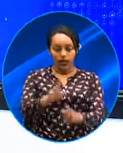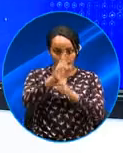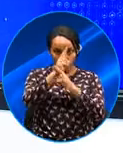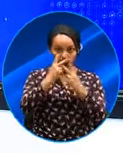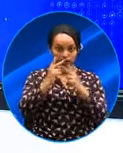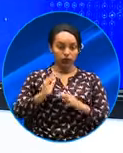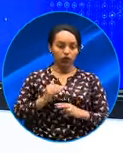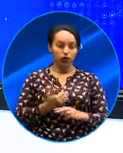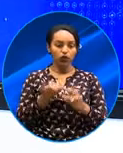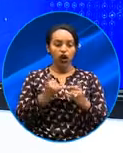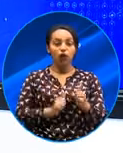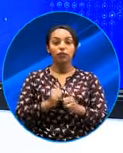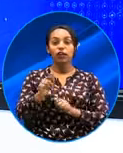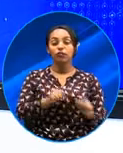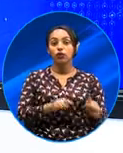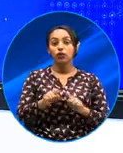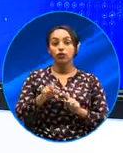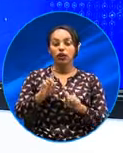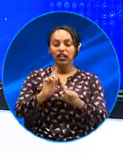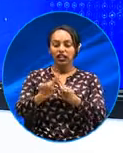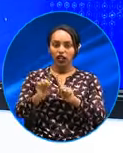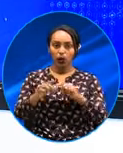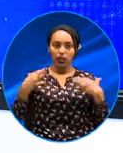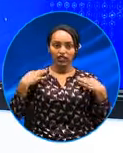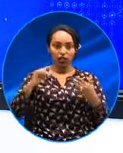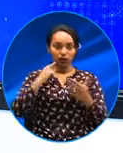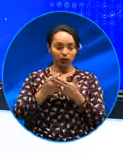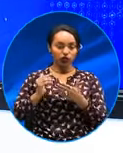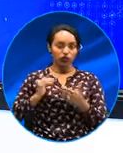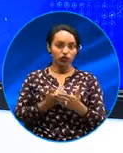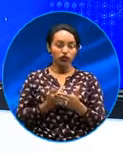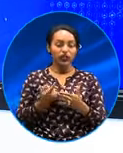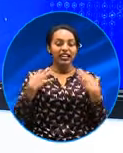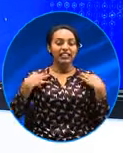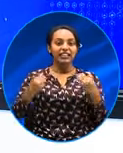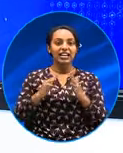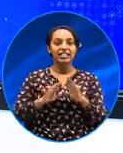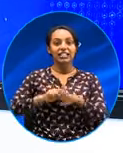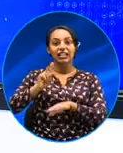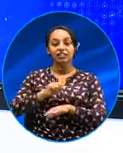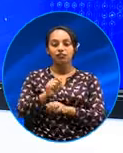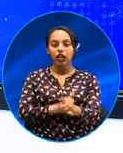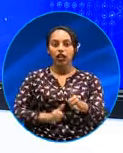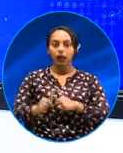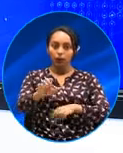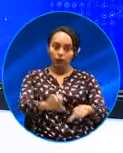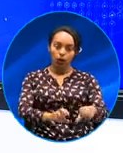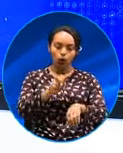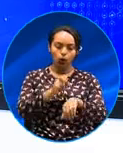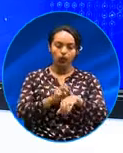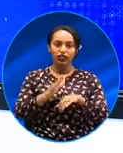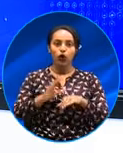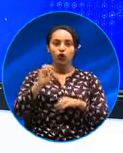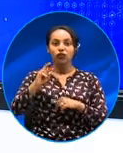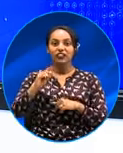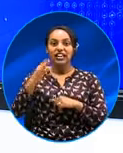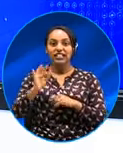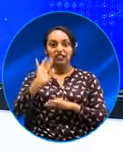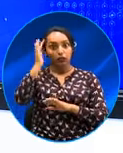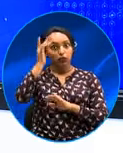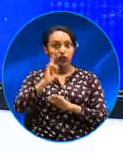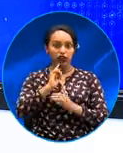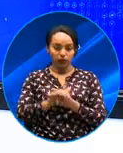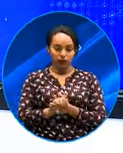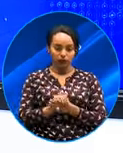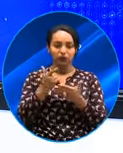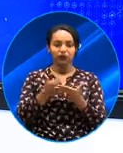ክቡራን ተመልካቾቻችን፣ አሁን የምናልፈው ደግሞ ወደ ተለያዩ የጤና መረጃዎች ነው። እንግዲህ ጤና ስናነሳ ደግሞ ቀዳሚ የምናደርገው ወቅታዊ የሆነውን የኮቪድ-19